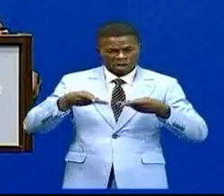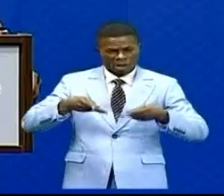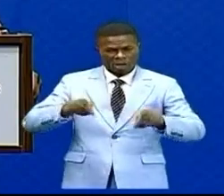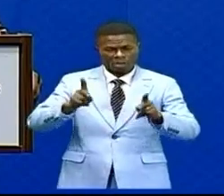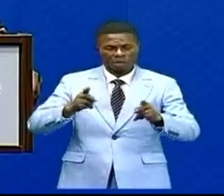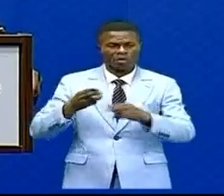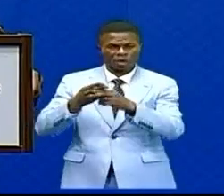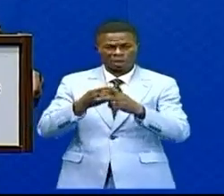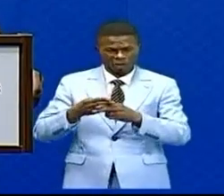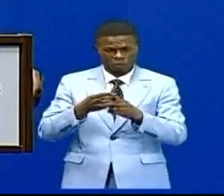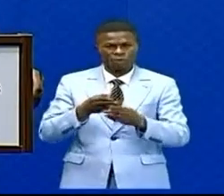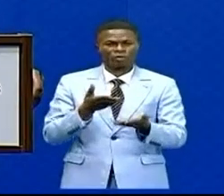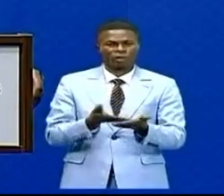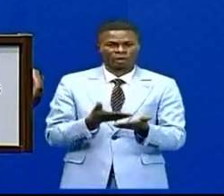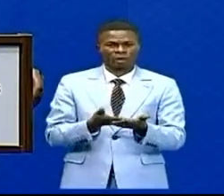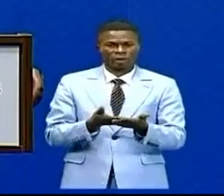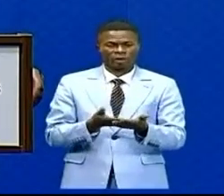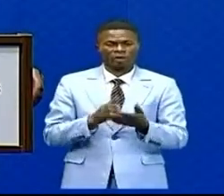suivis.